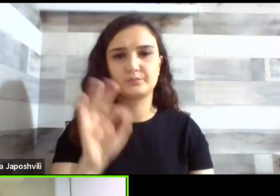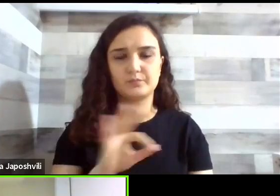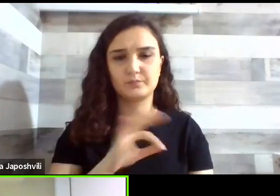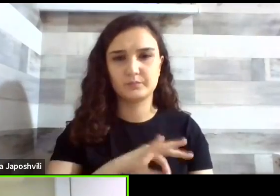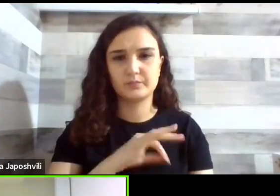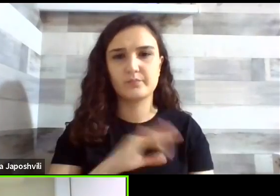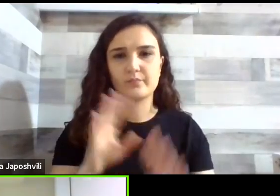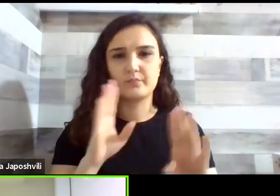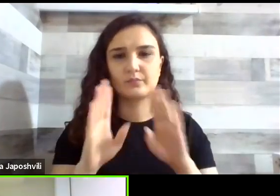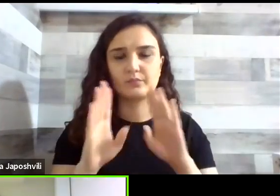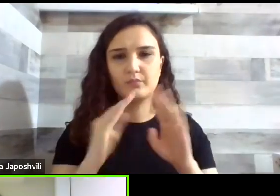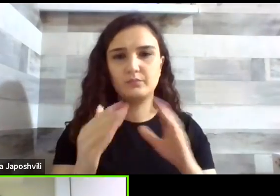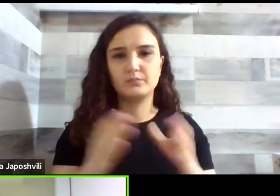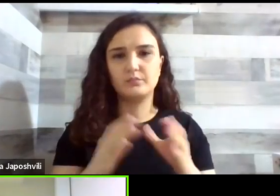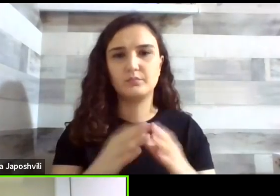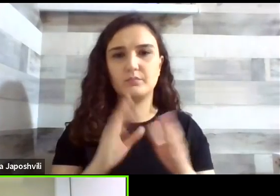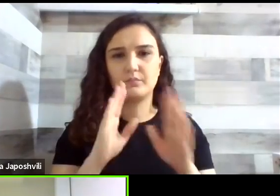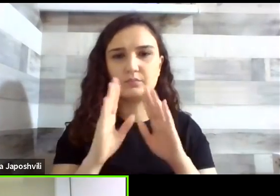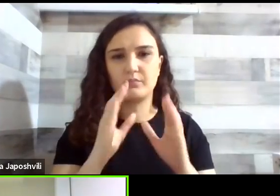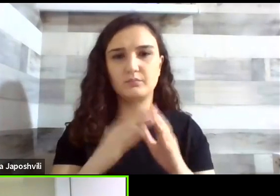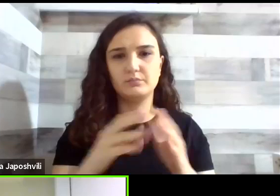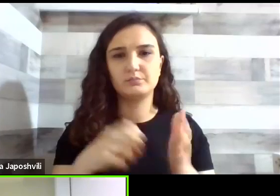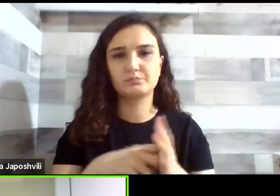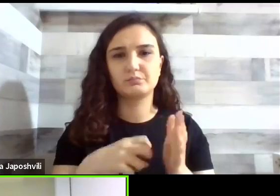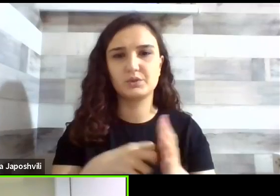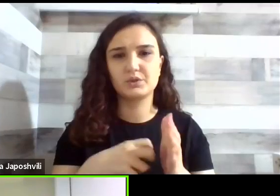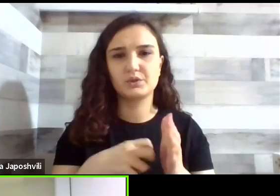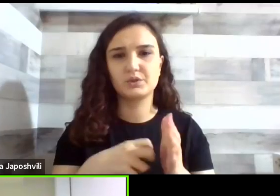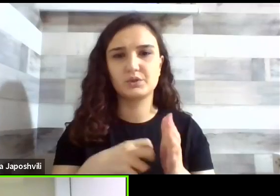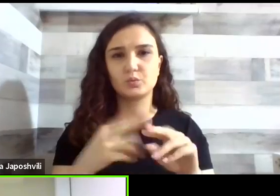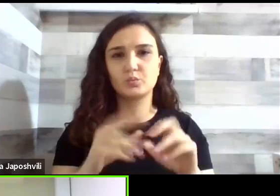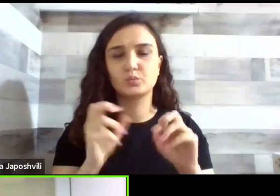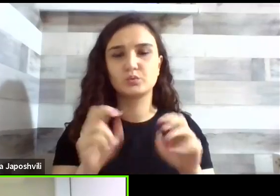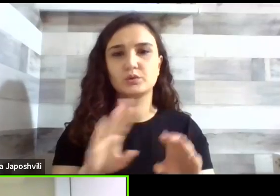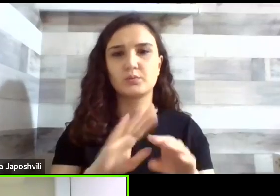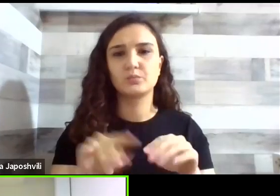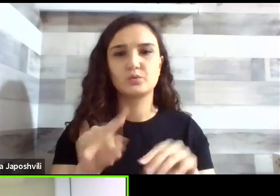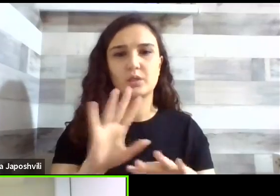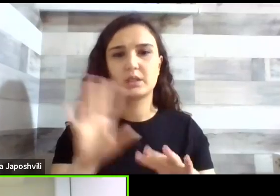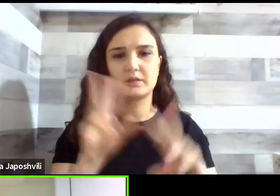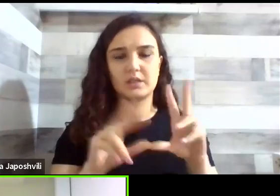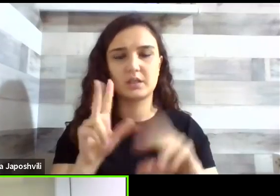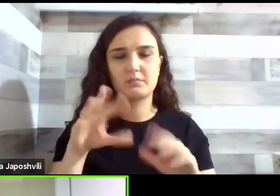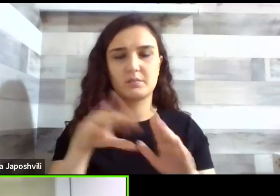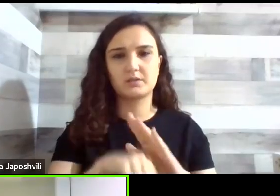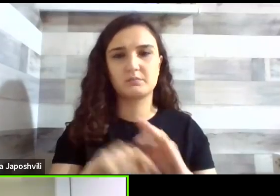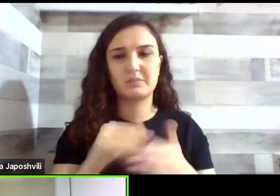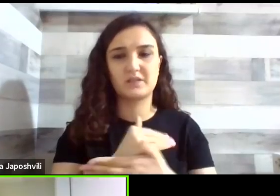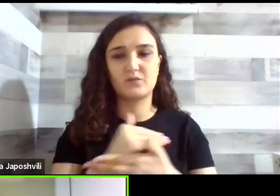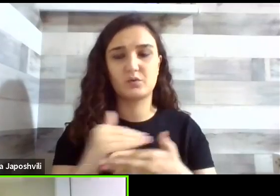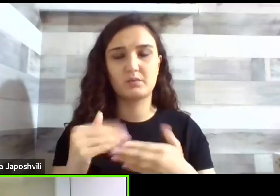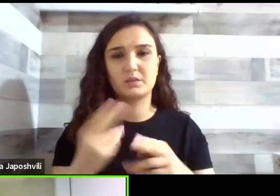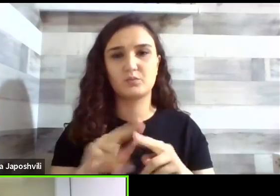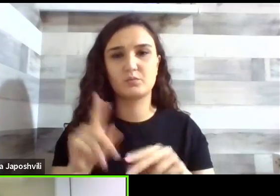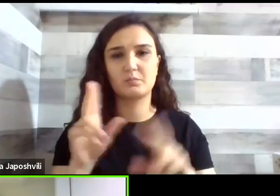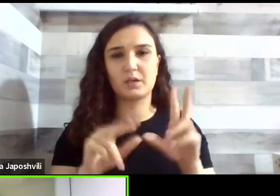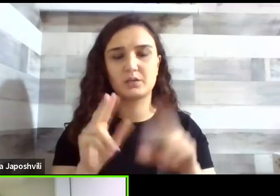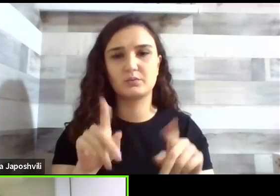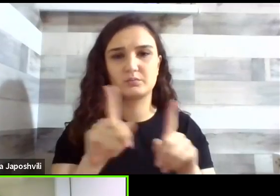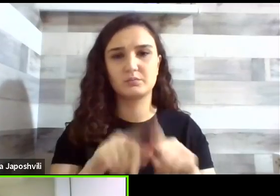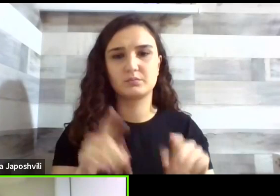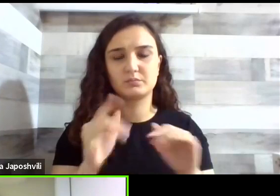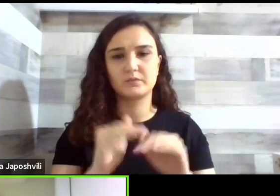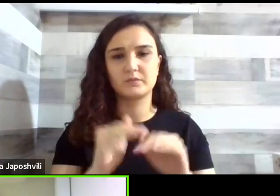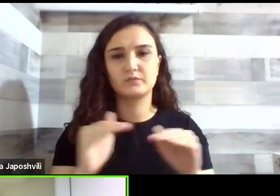Facebook-ს, Facebook-ის ჯგუფებს, Messenger-ს, როგორც ასეთი მაინც უსაფრთხო მედიად არ ითვლება და უსაფრთხო პლატფორმა, იმიტომ რომ ფაქტიურად მაინც